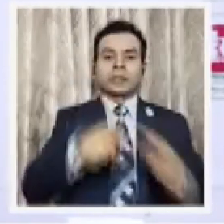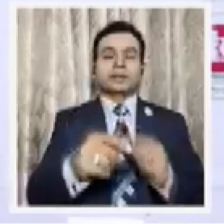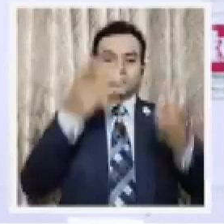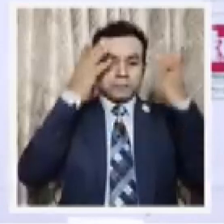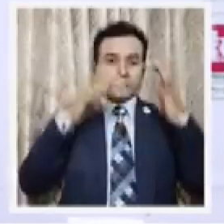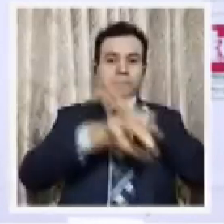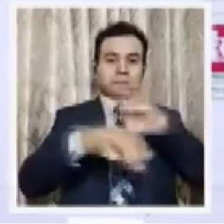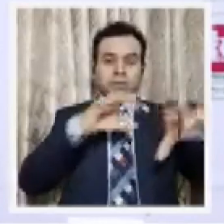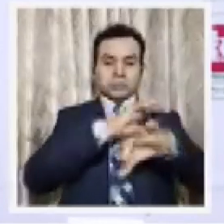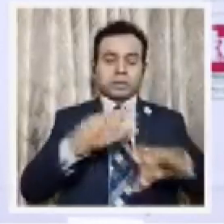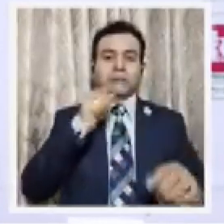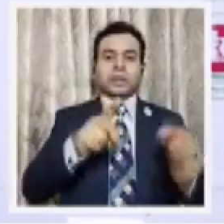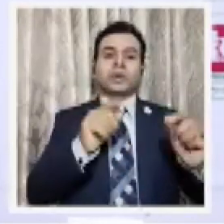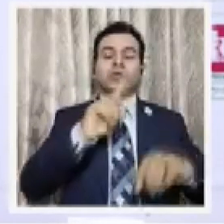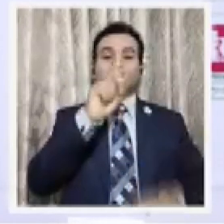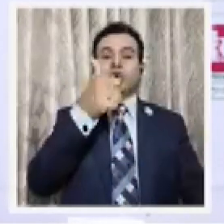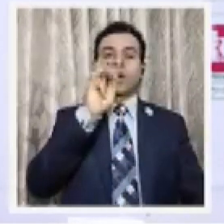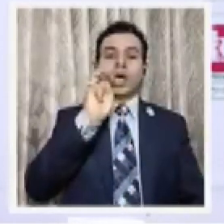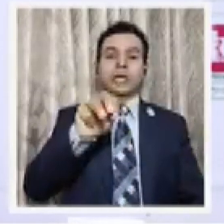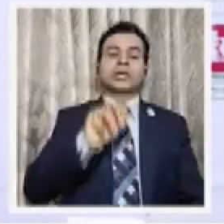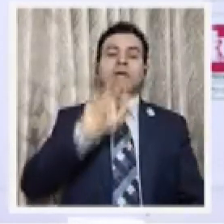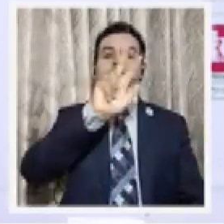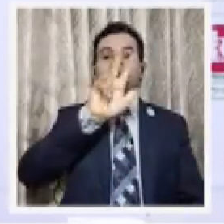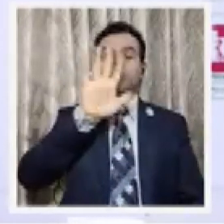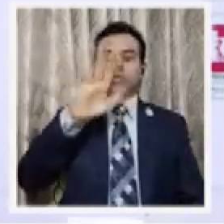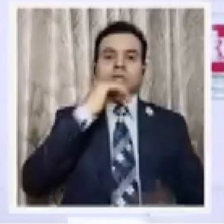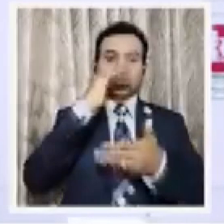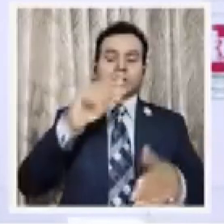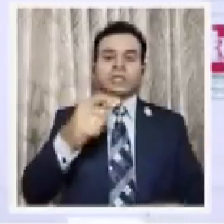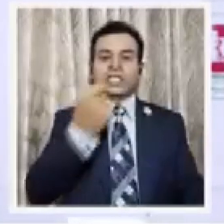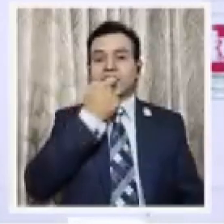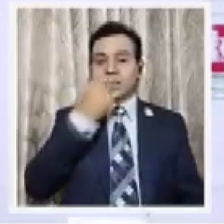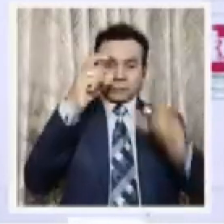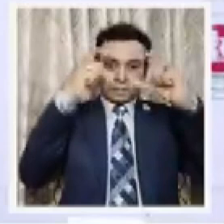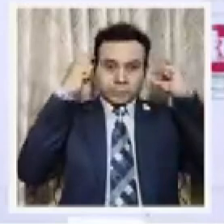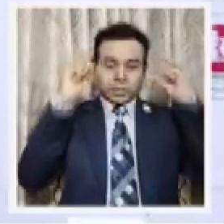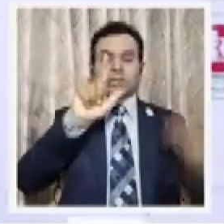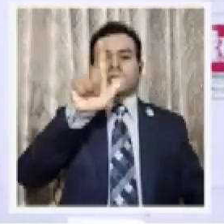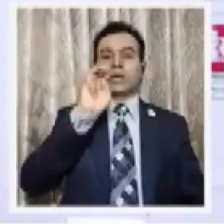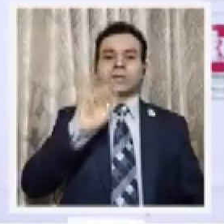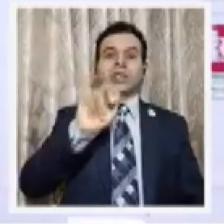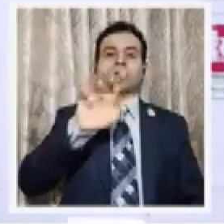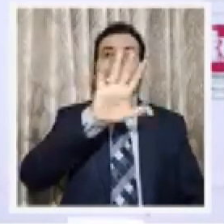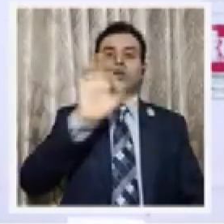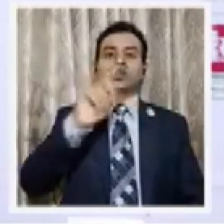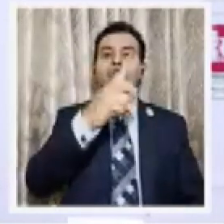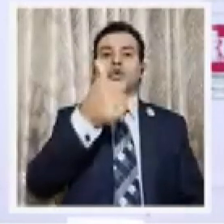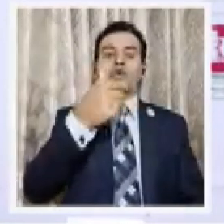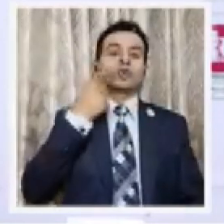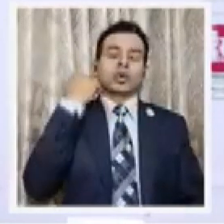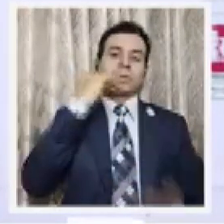মাস্ক বিতরণ হয়েছে 33,991টি, কাভারঅল যার মধ্যে আছে পিপিই গাউন অ্যাপ্রন শু প্রোটেক্টর